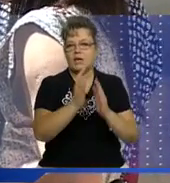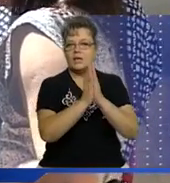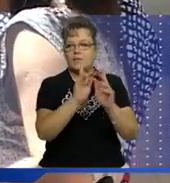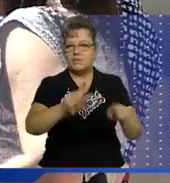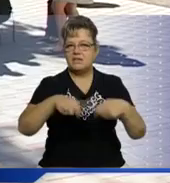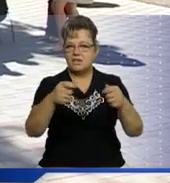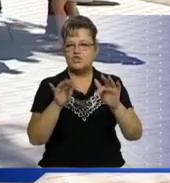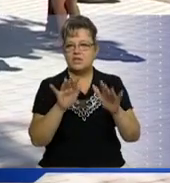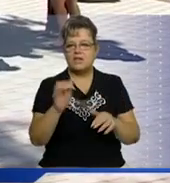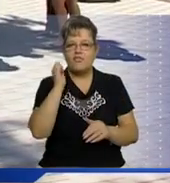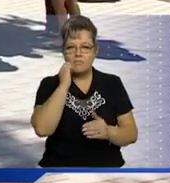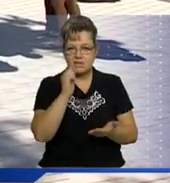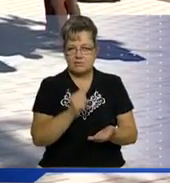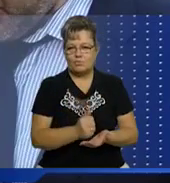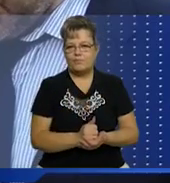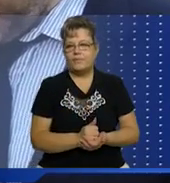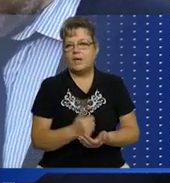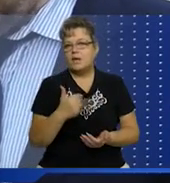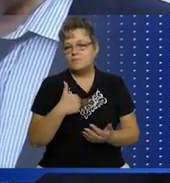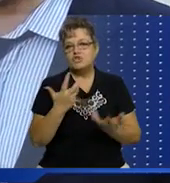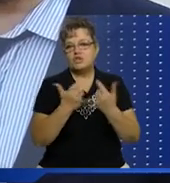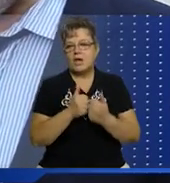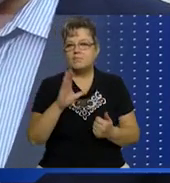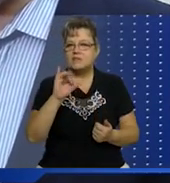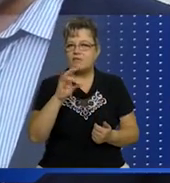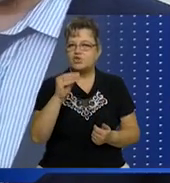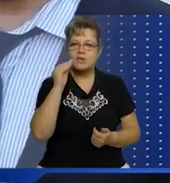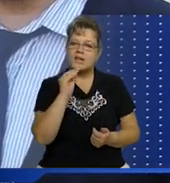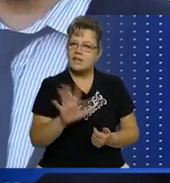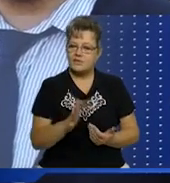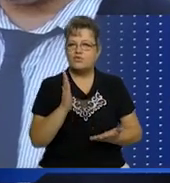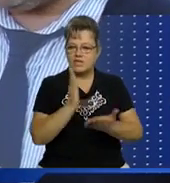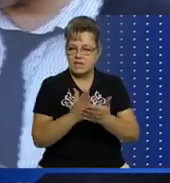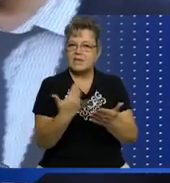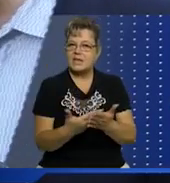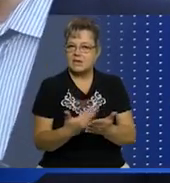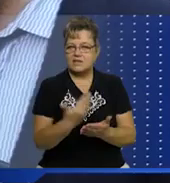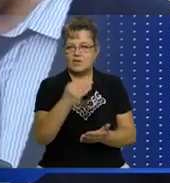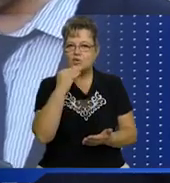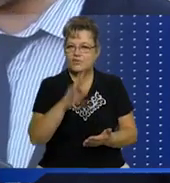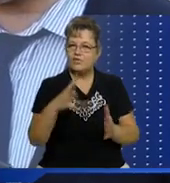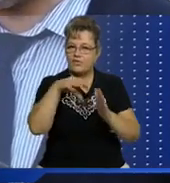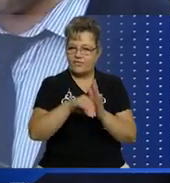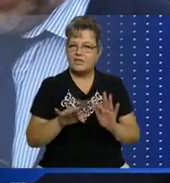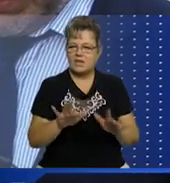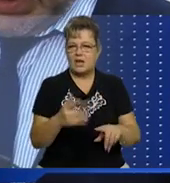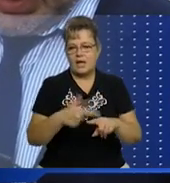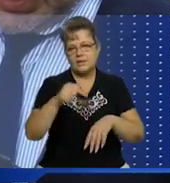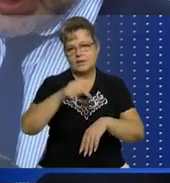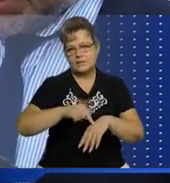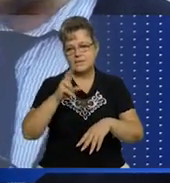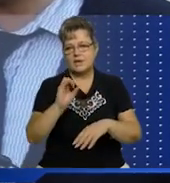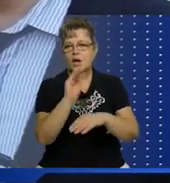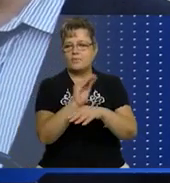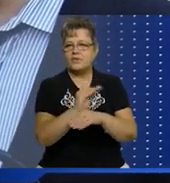подали ходатайство о передаче дела в Москву. Мы считаем Савченко невиновной, поскольку об этом есть доказательства ее невиновности в самом деле.